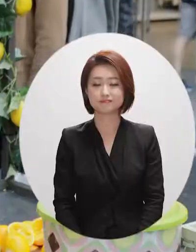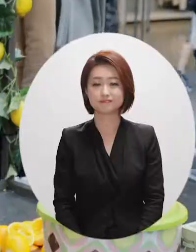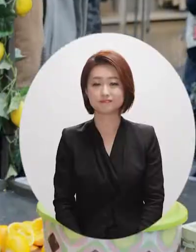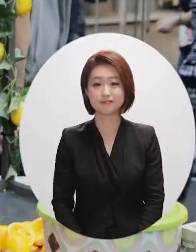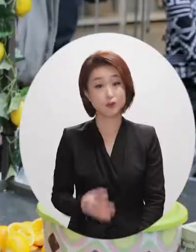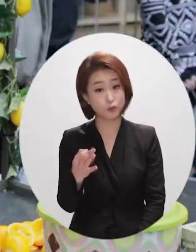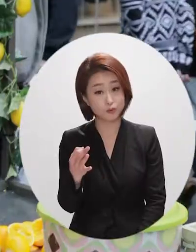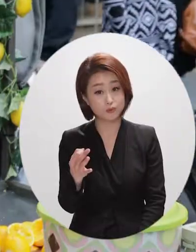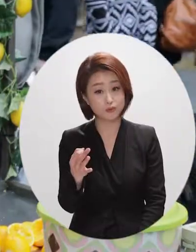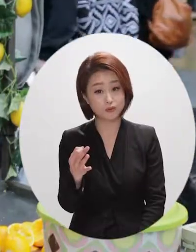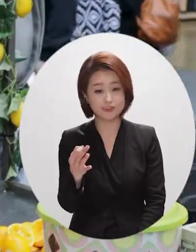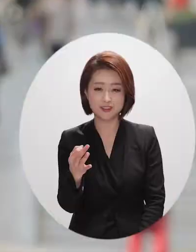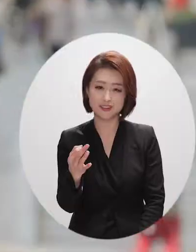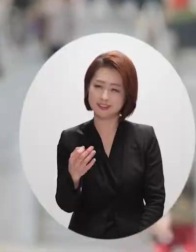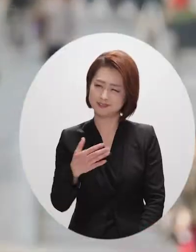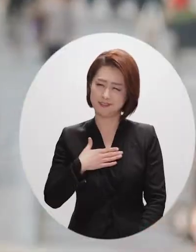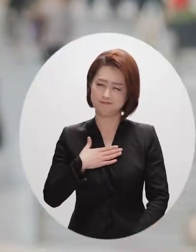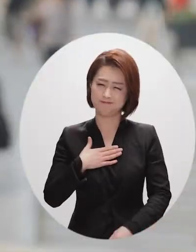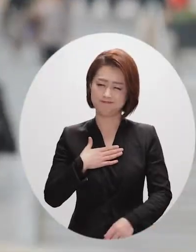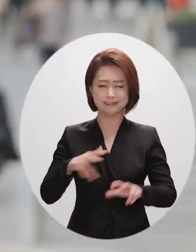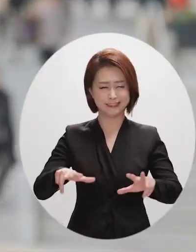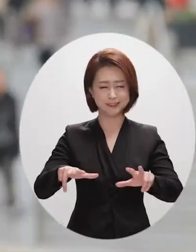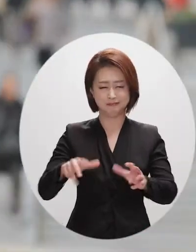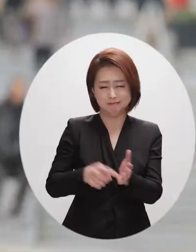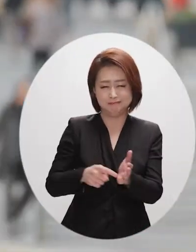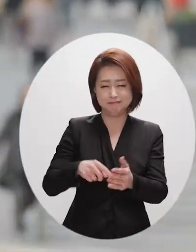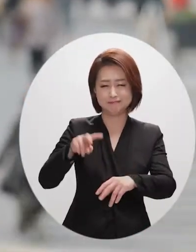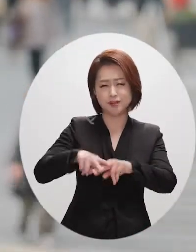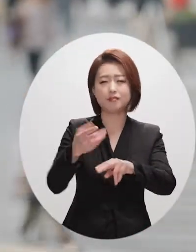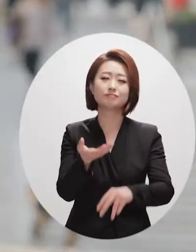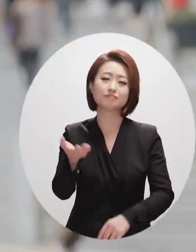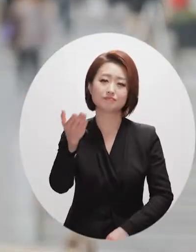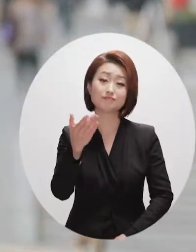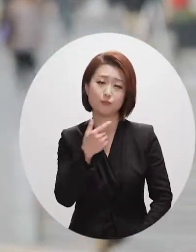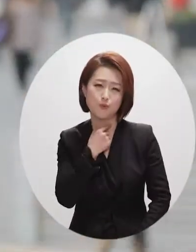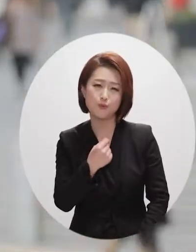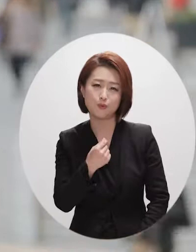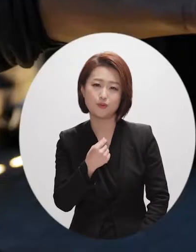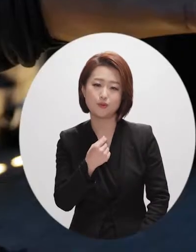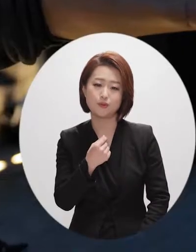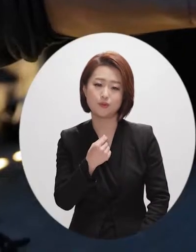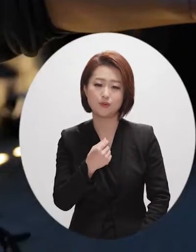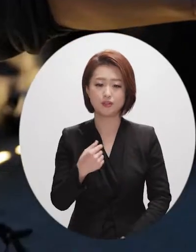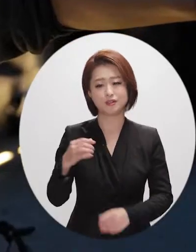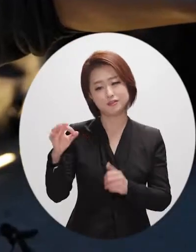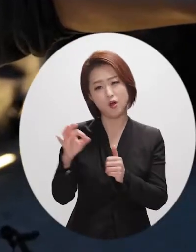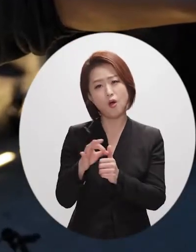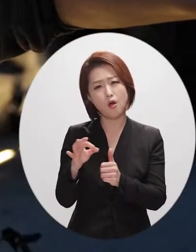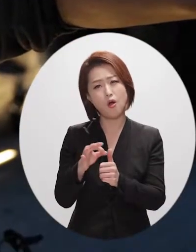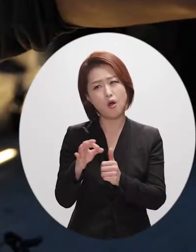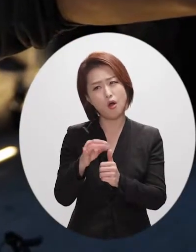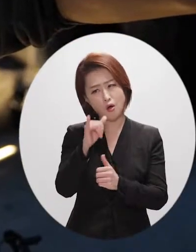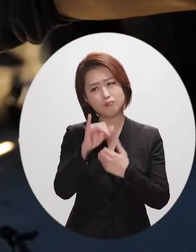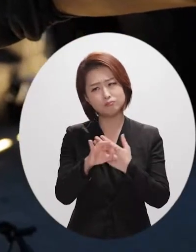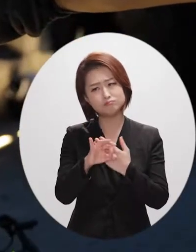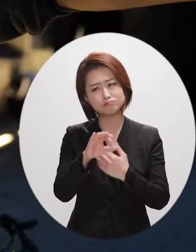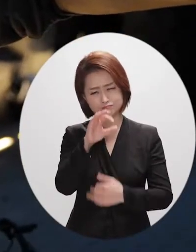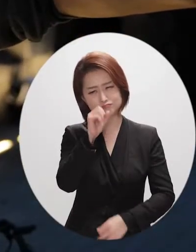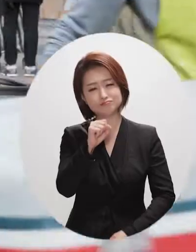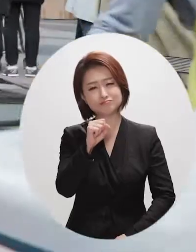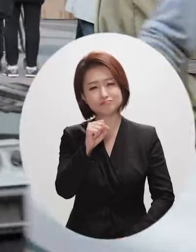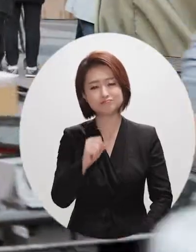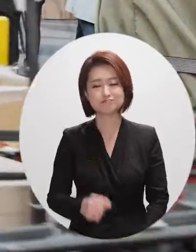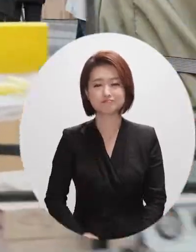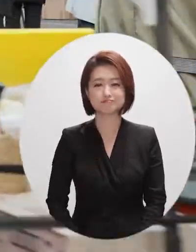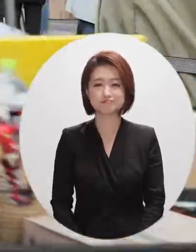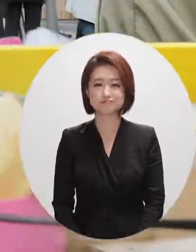돈 같은 거 승진, 내리라도 당장 승진했으면 좋겠습니다 연금 같은 게 있다면